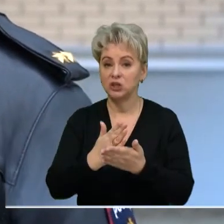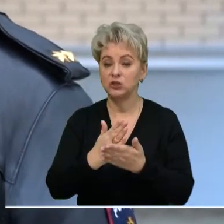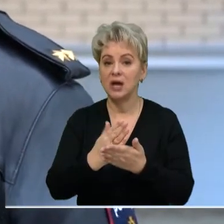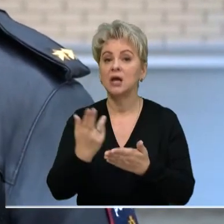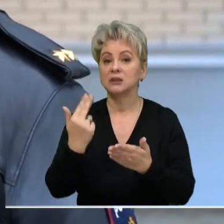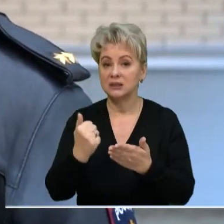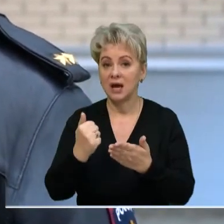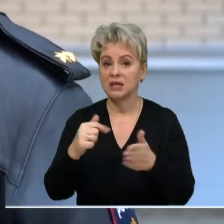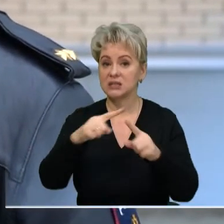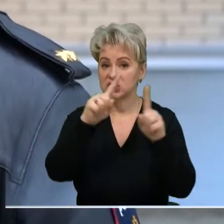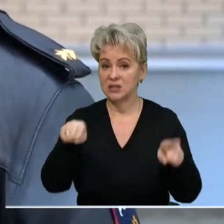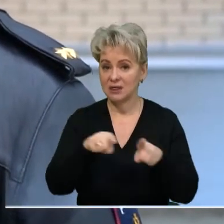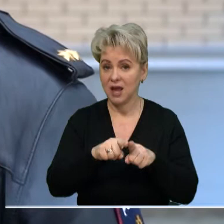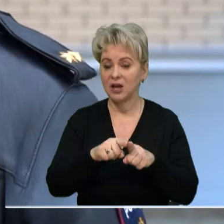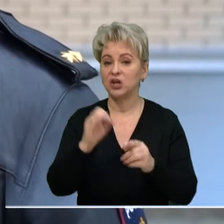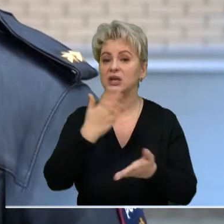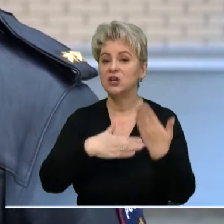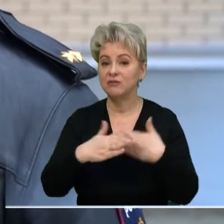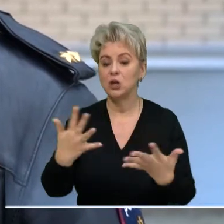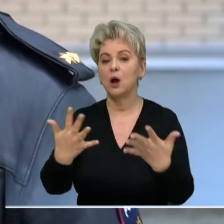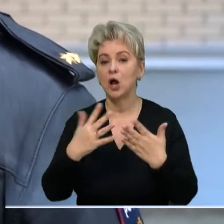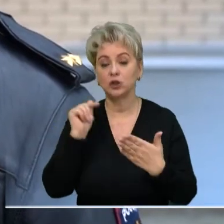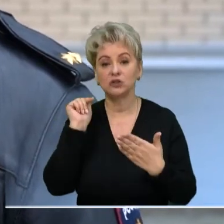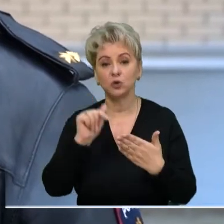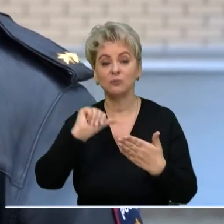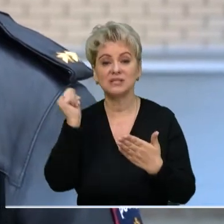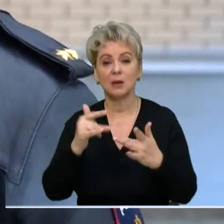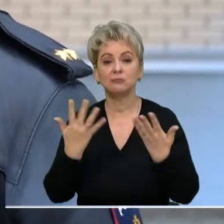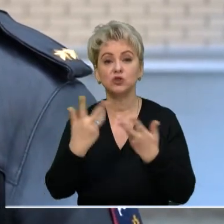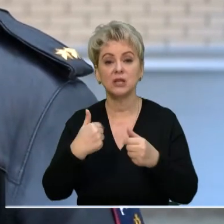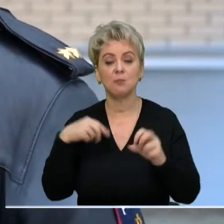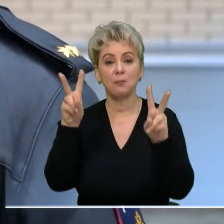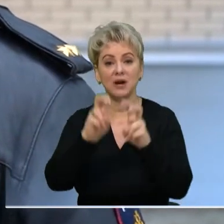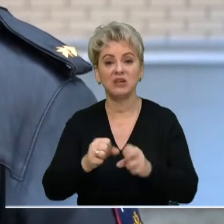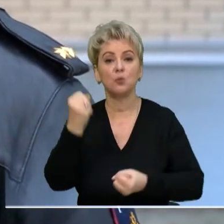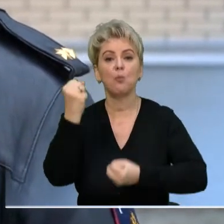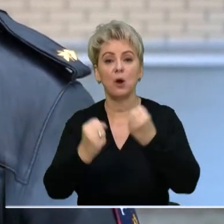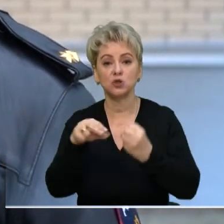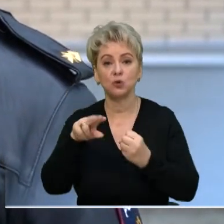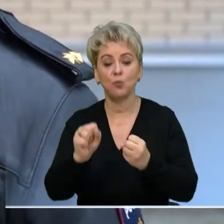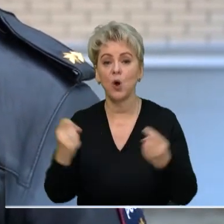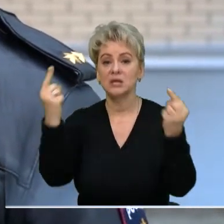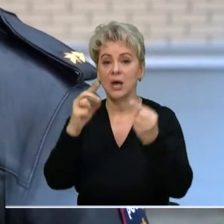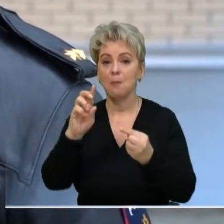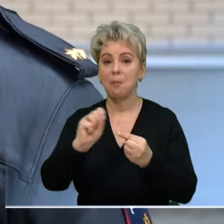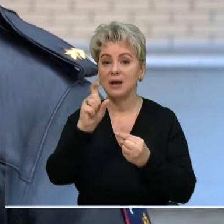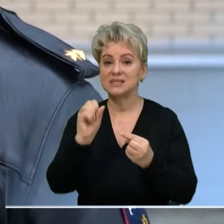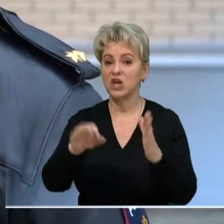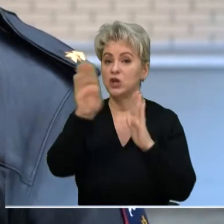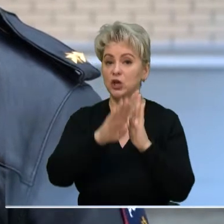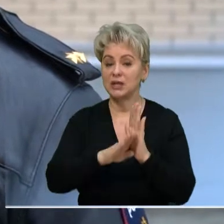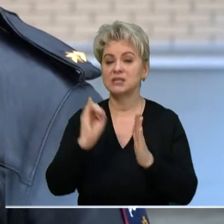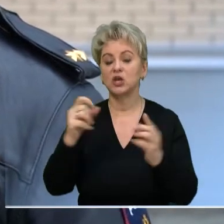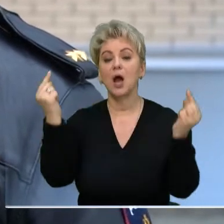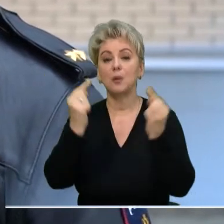непосредственно опознавательного знака «инвалид». Вот. Ну и, конечно же, в том самом числе мы проверяем транспортное средство по соответствующей базе, по реестру. Вот.